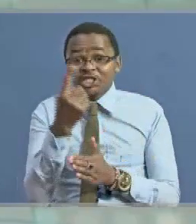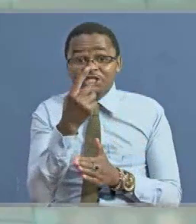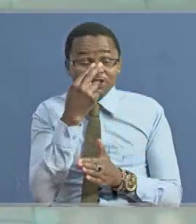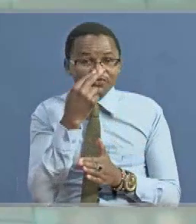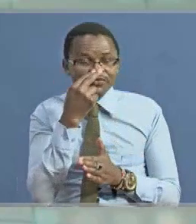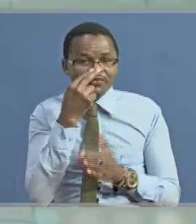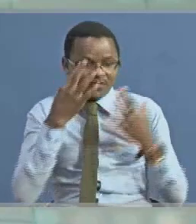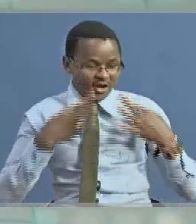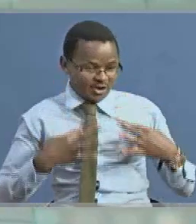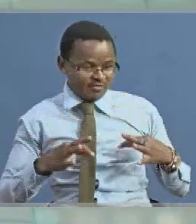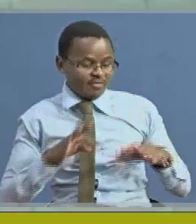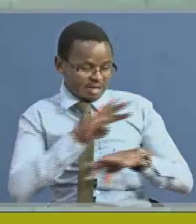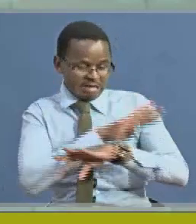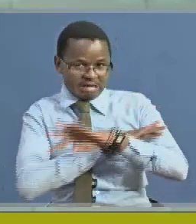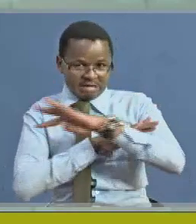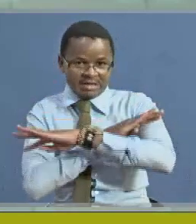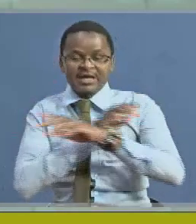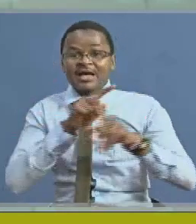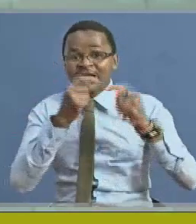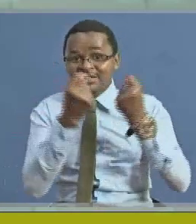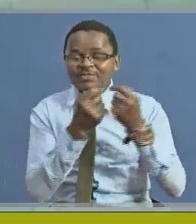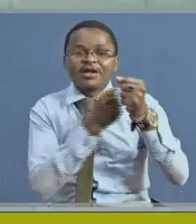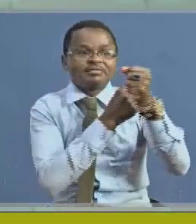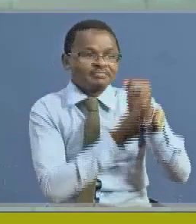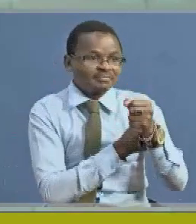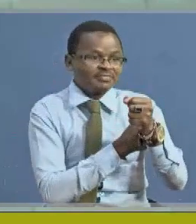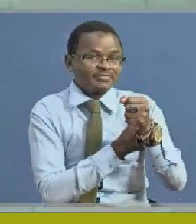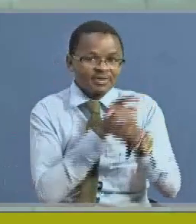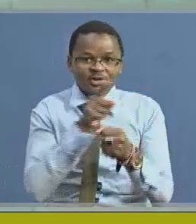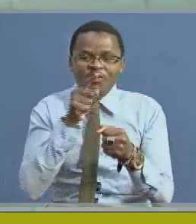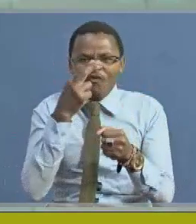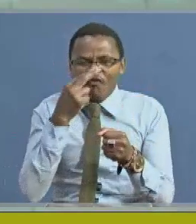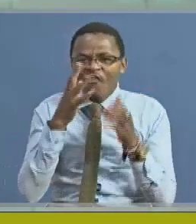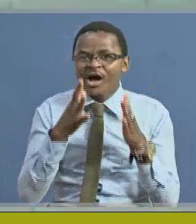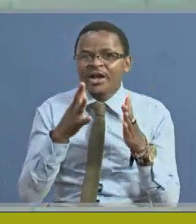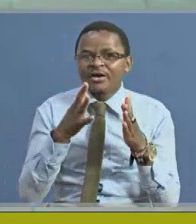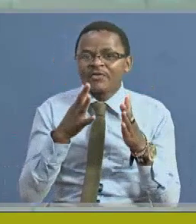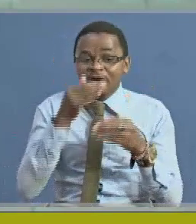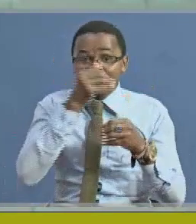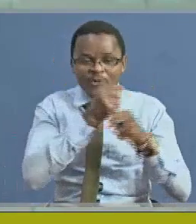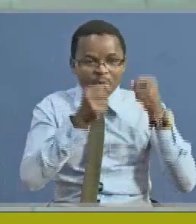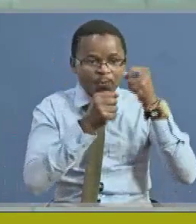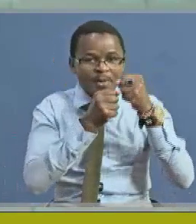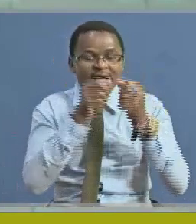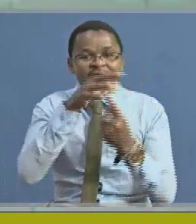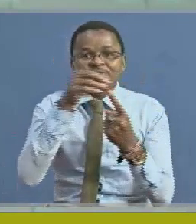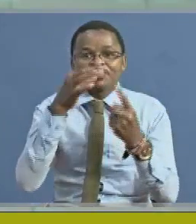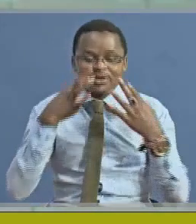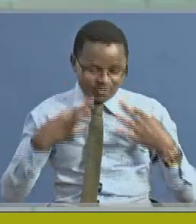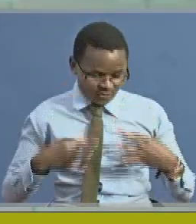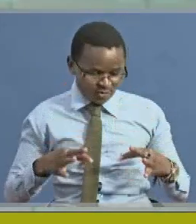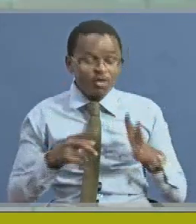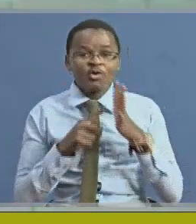shabiki akivalia vazi lenye rangi ya timu anayoipigia upatu. Aidha, kunao mashabiki waliotengeneza mavazi ya kipekee